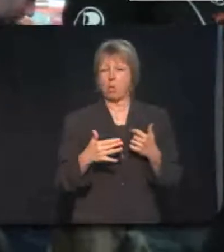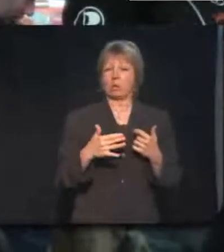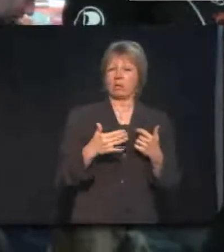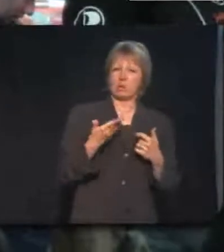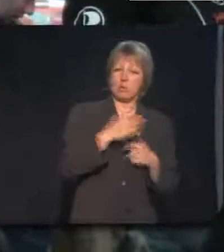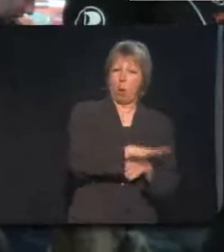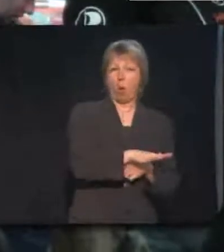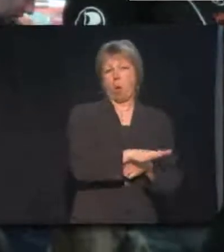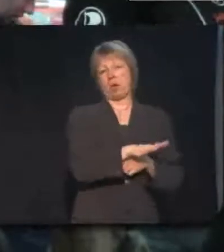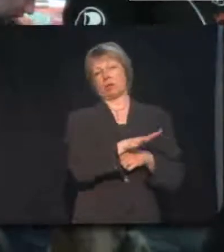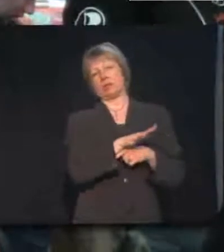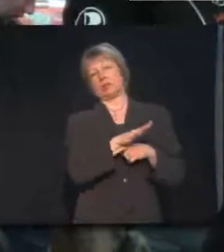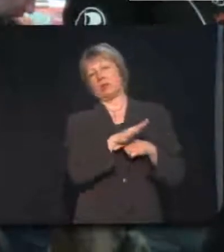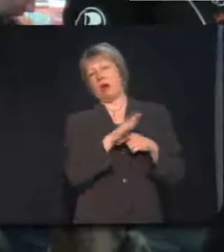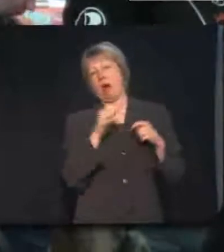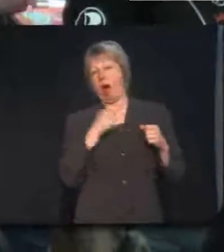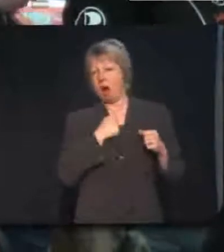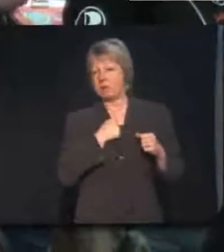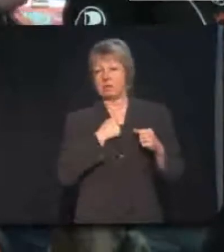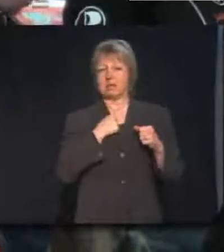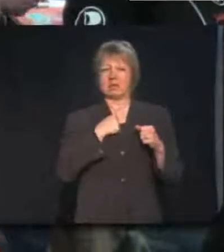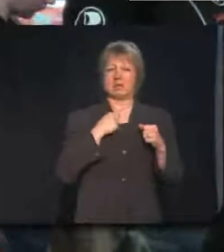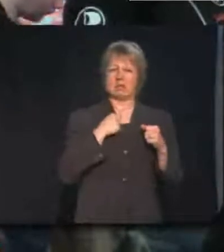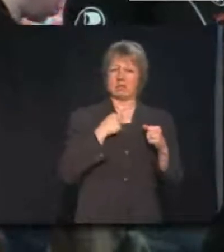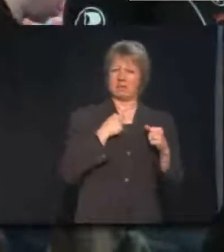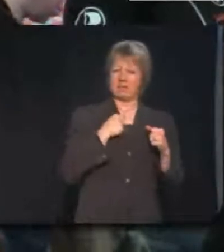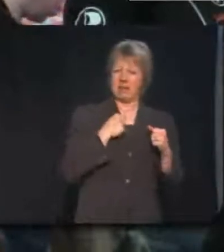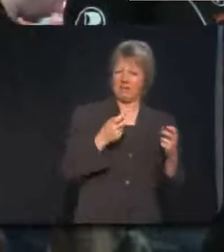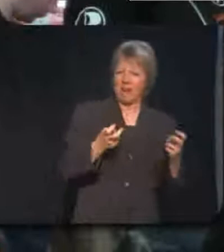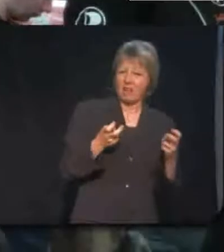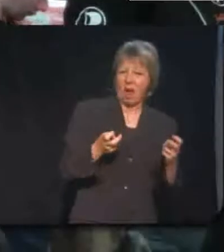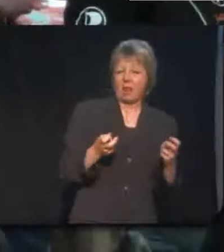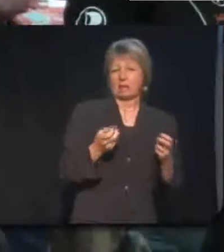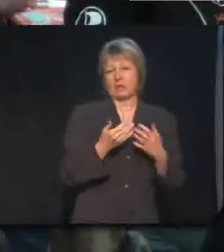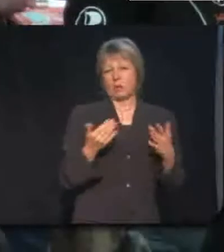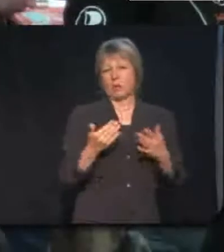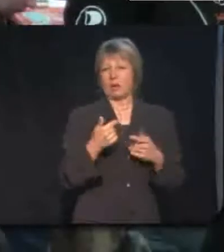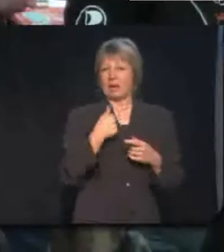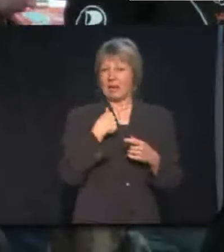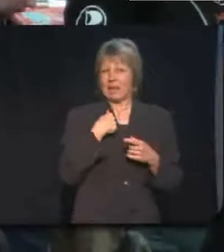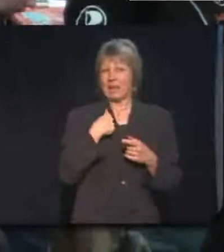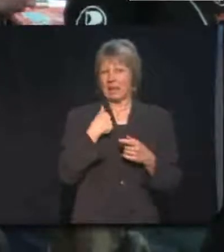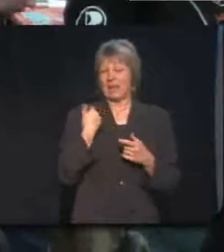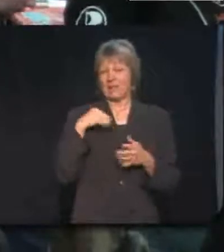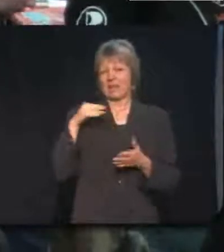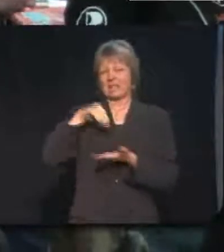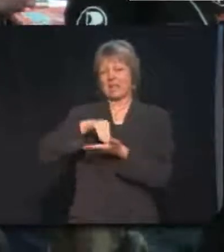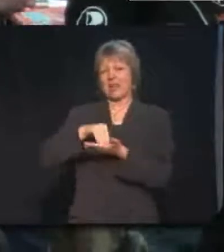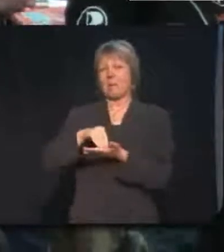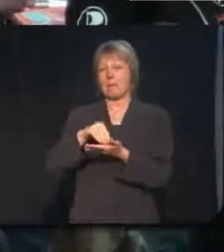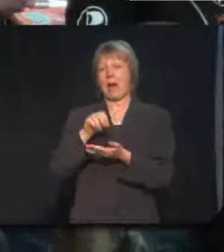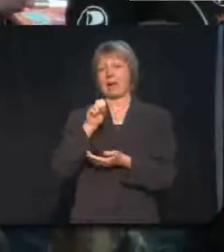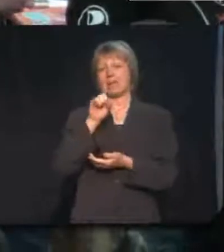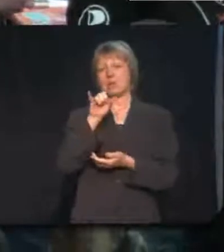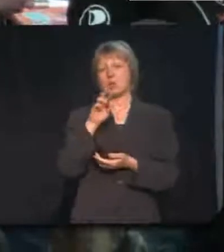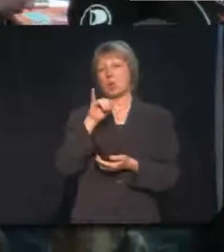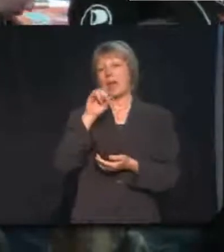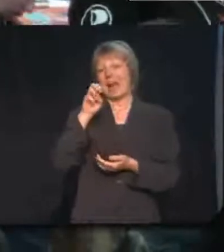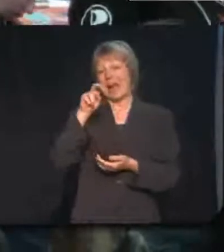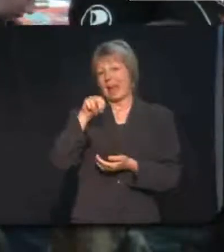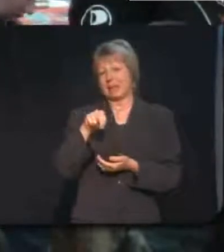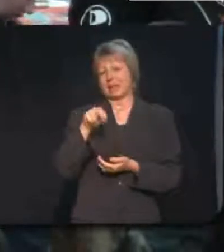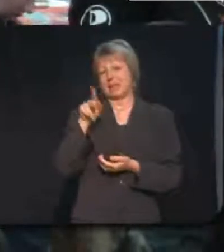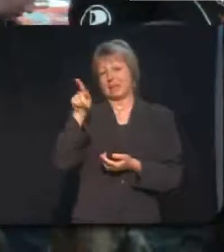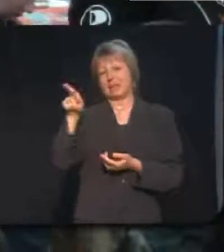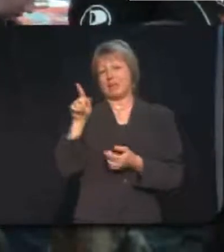Vergewaltigung ich gehöre zu dem Team das zu Syrien gerufen wurde um ebenfalls selbstverständlich auf Seite der